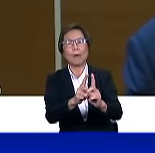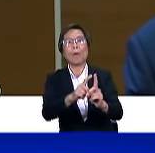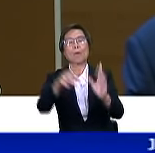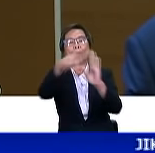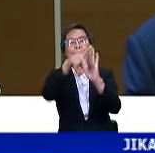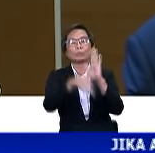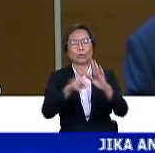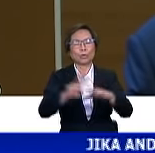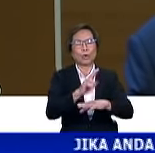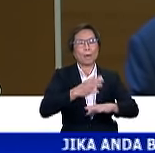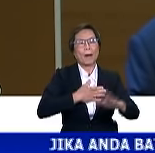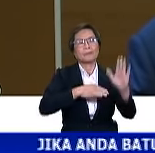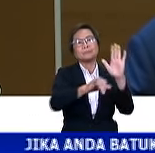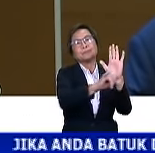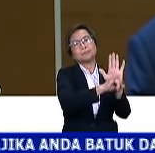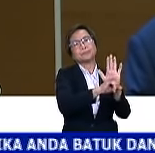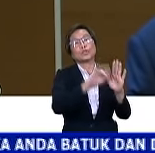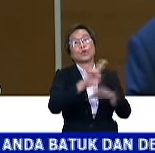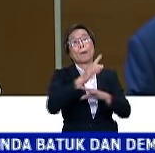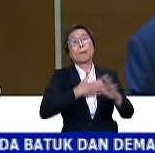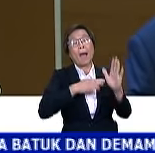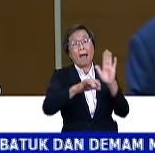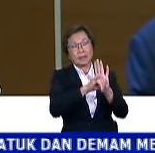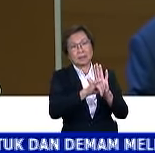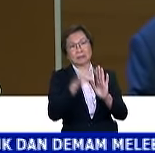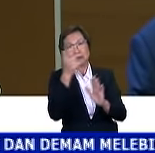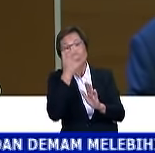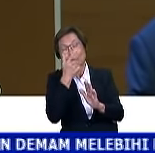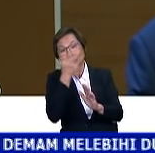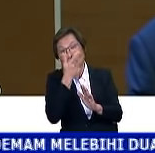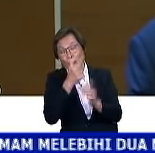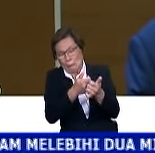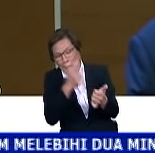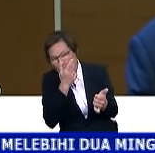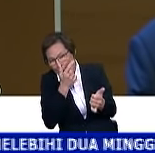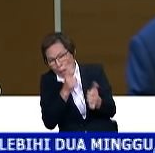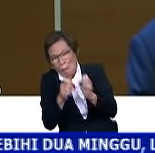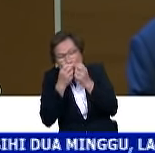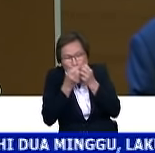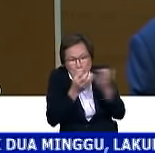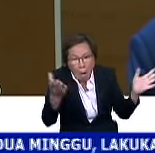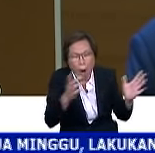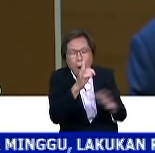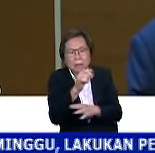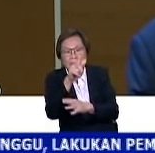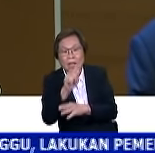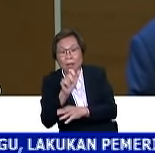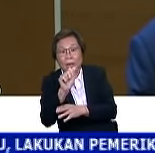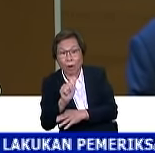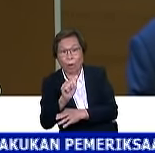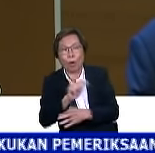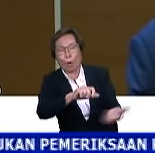polisi penggunaan My Identity bagi mengelakkan kebocoran data daripada dicerobohi oleh pihak yang